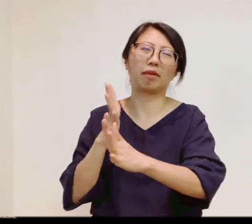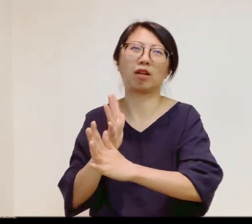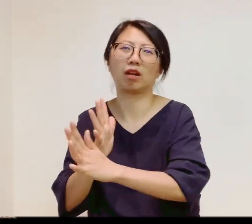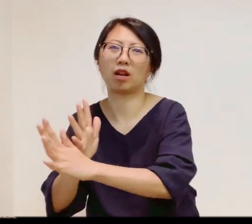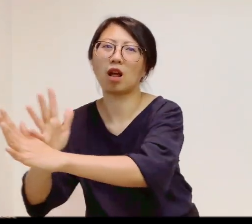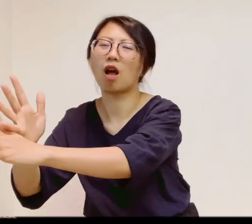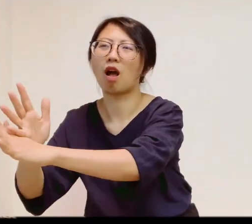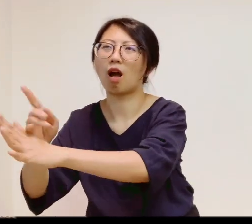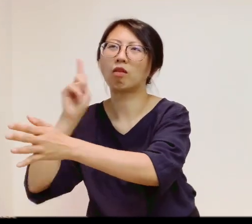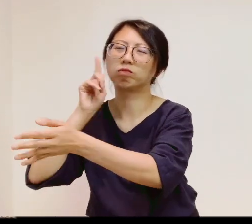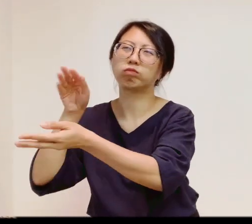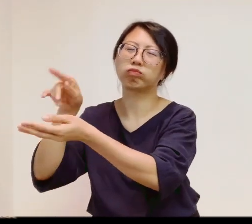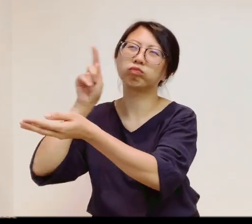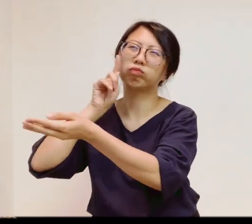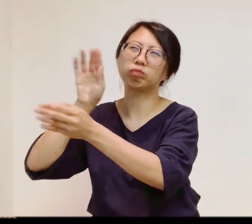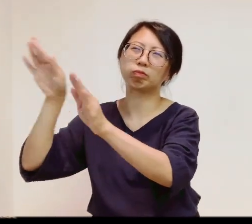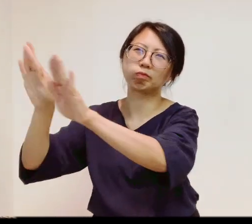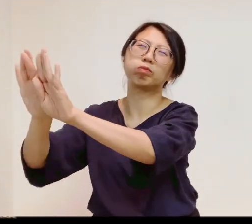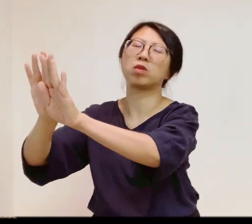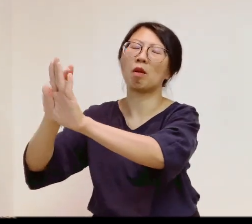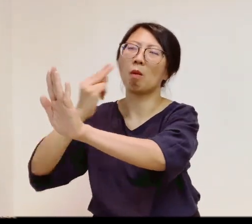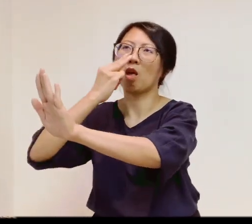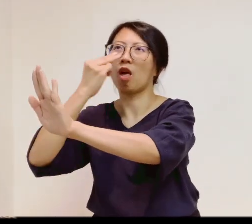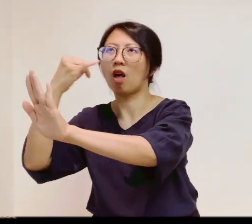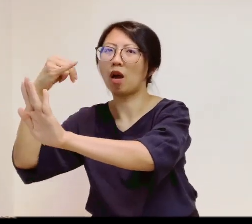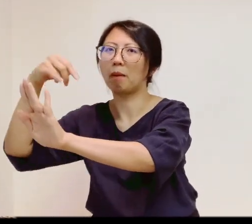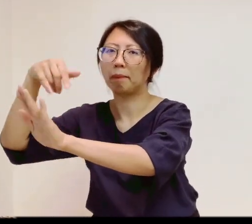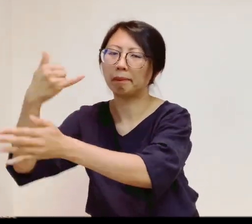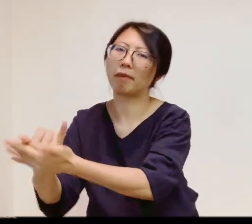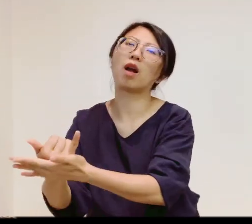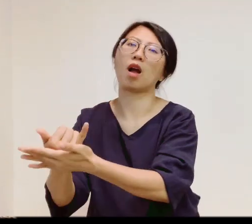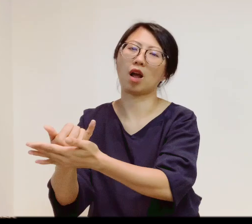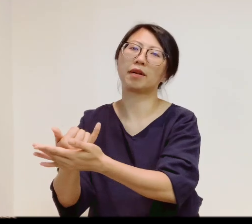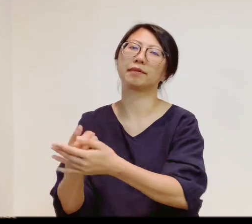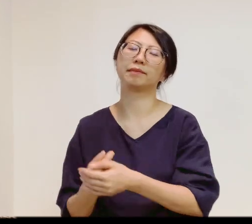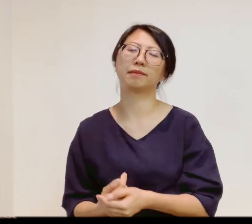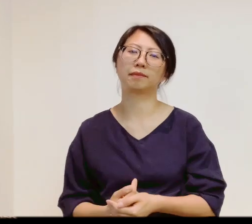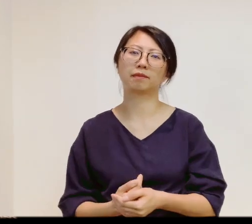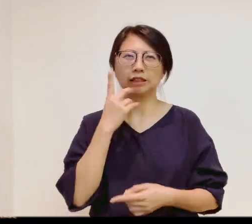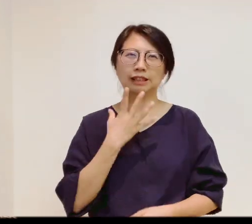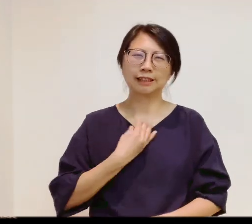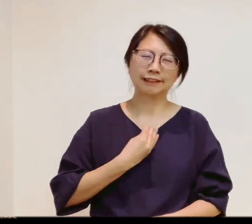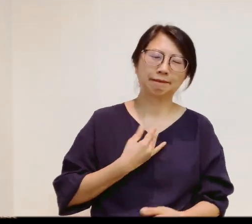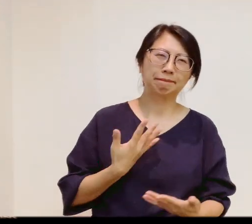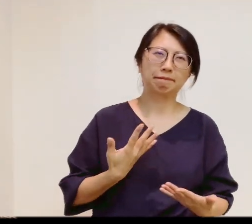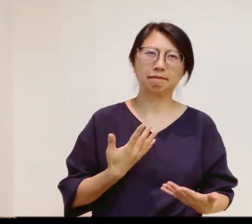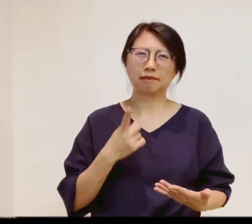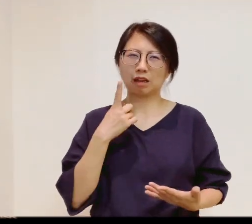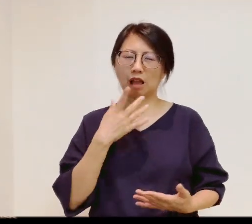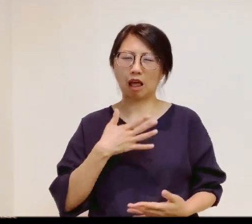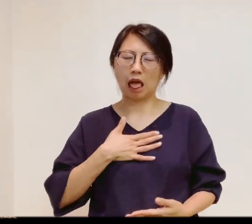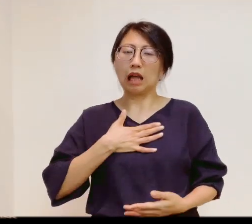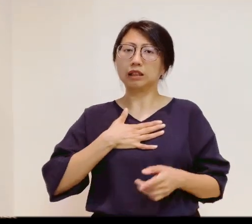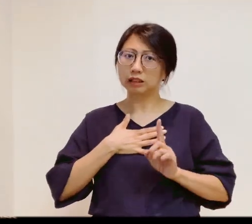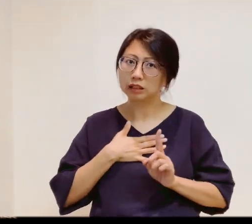裏邊死咗。咁呢個奧斯威辛呢個集中營咧，恐怖嘅地方其實唔係淨喺裏邊發生。當佢哋喺德國